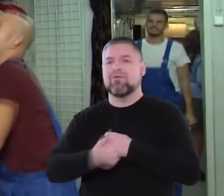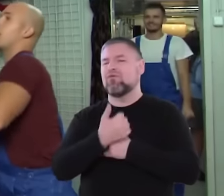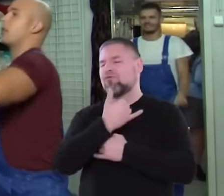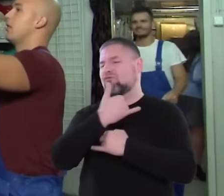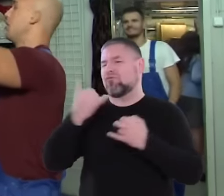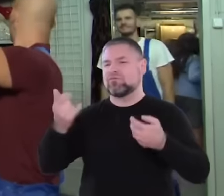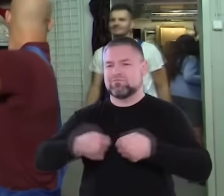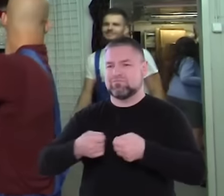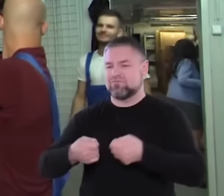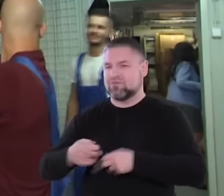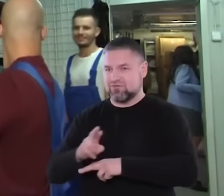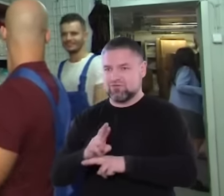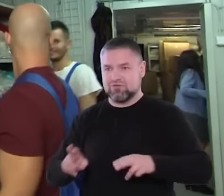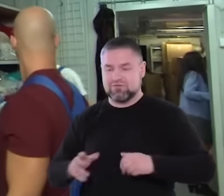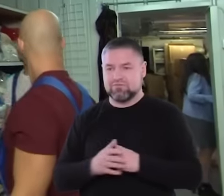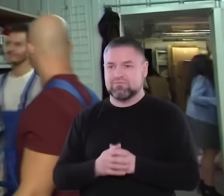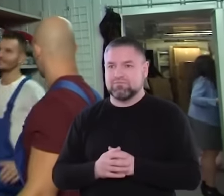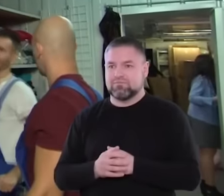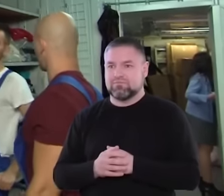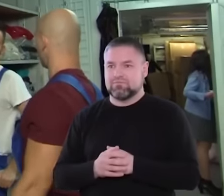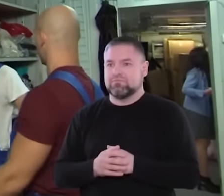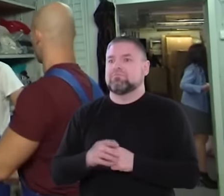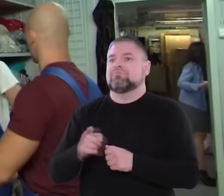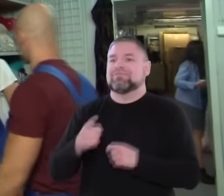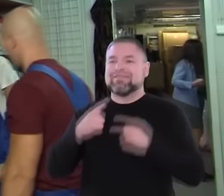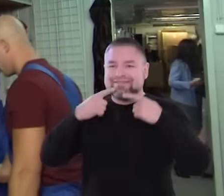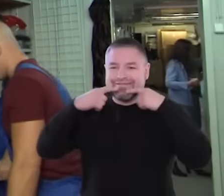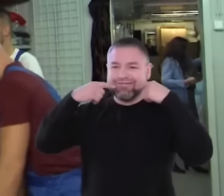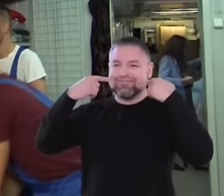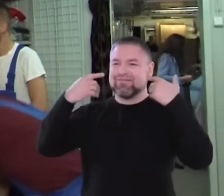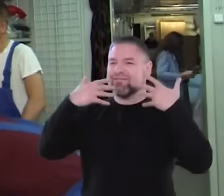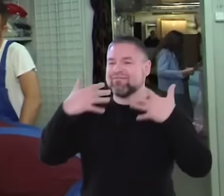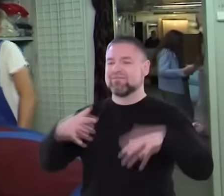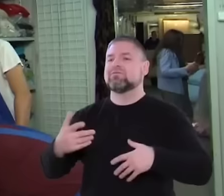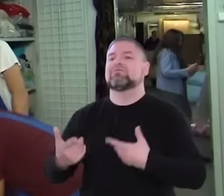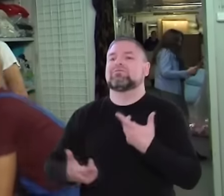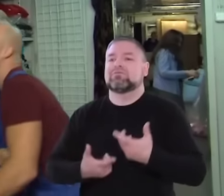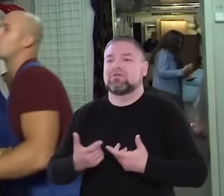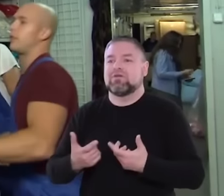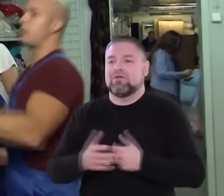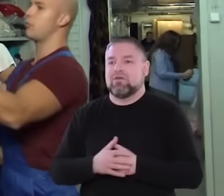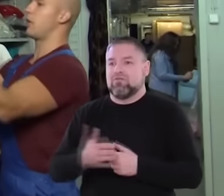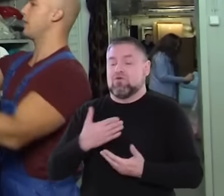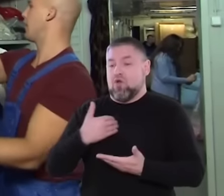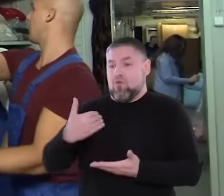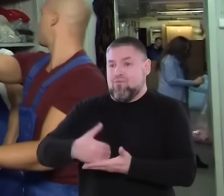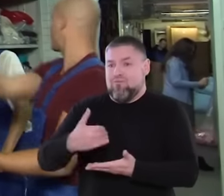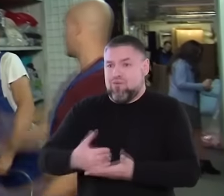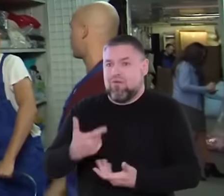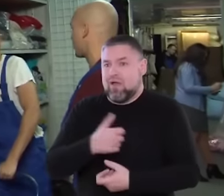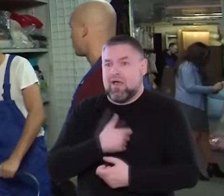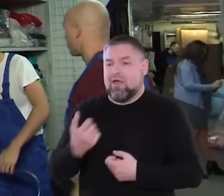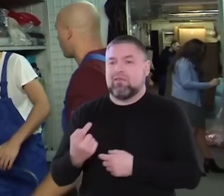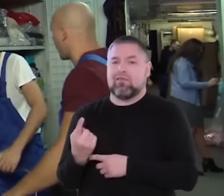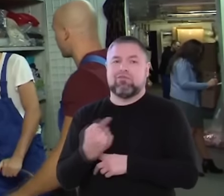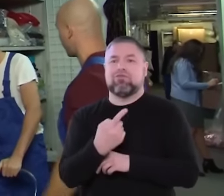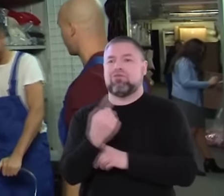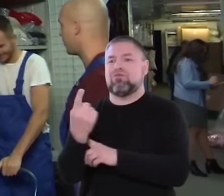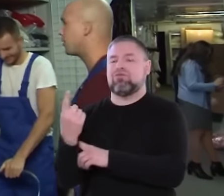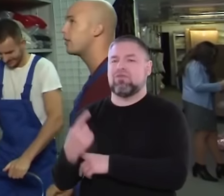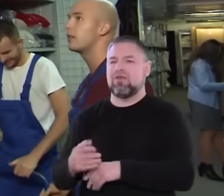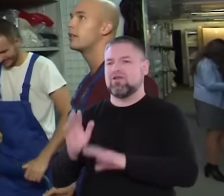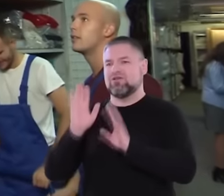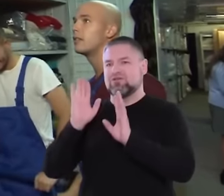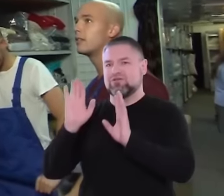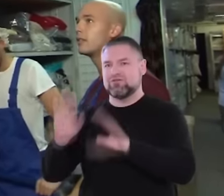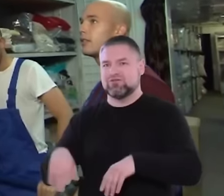wielobranżowej. Ty, a co tą Michę cieszysz? A co? No może byś pomógł, a nie się kręcisz jak smród po gaciach. Zostaw